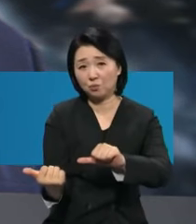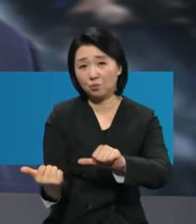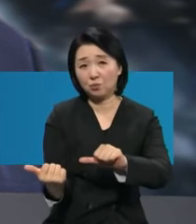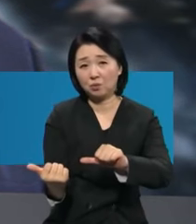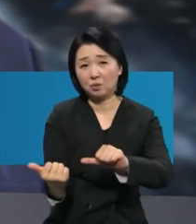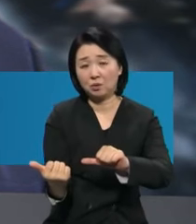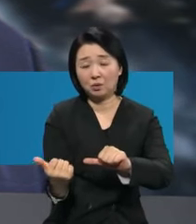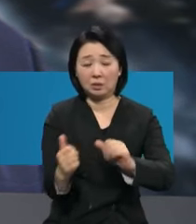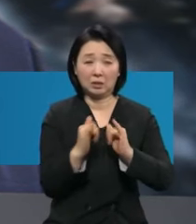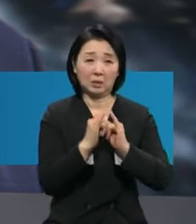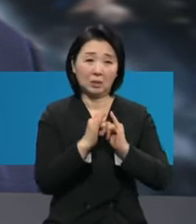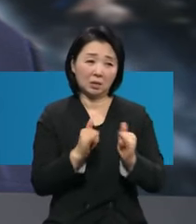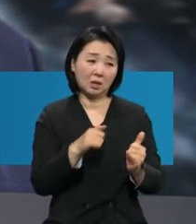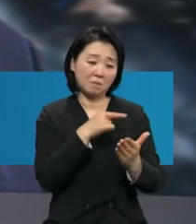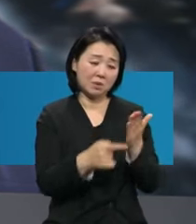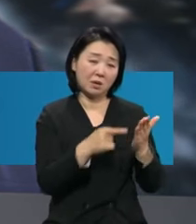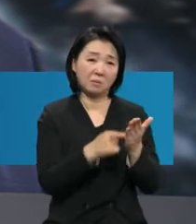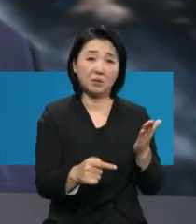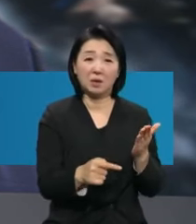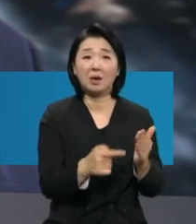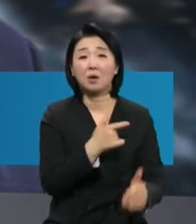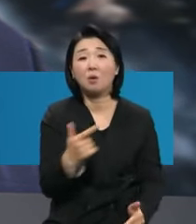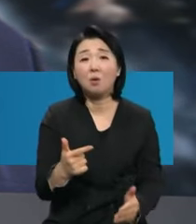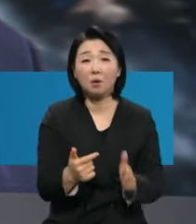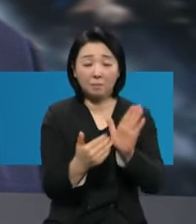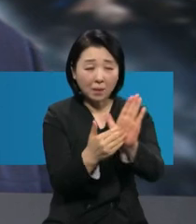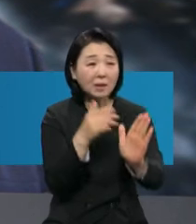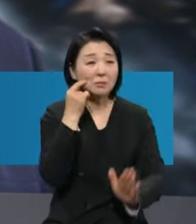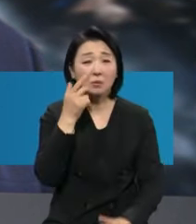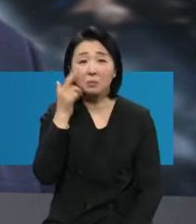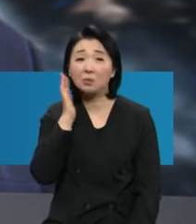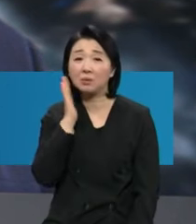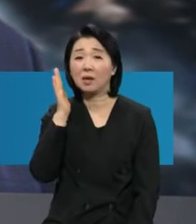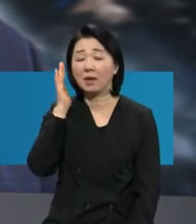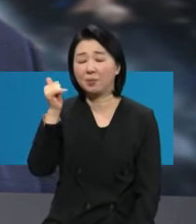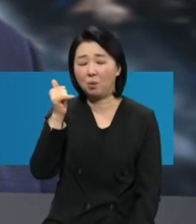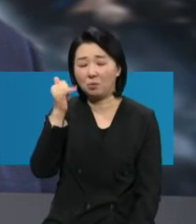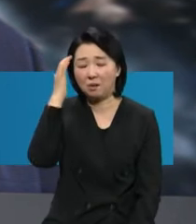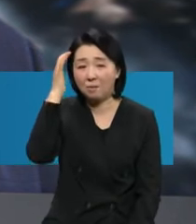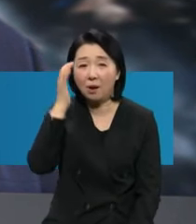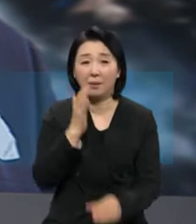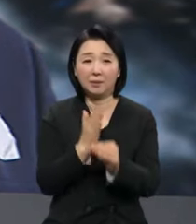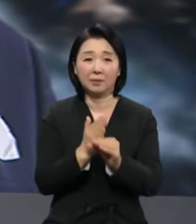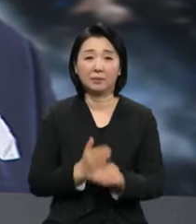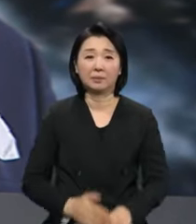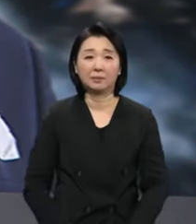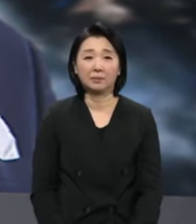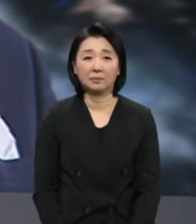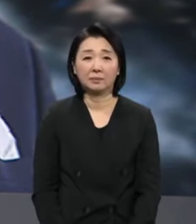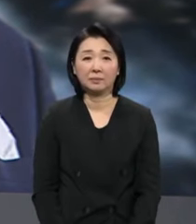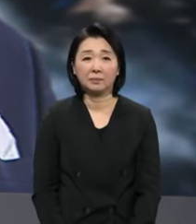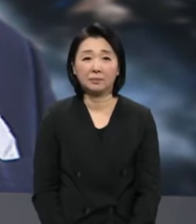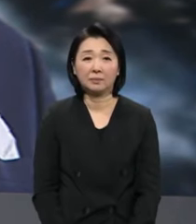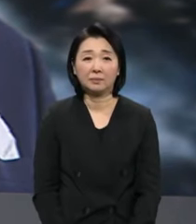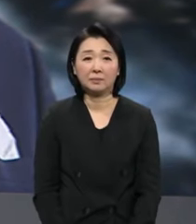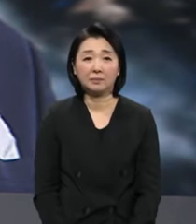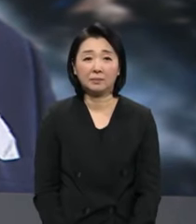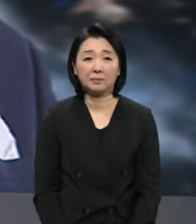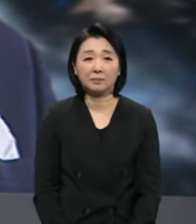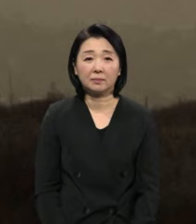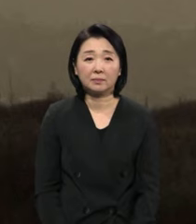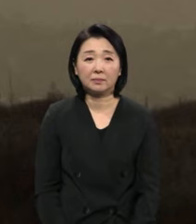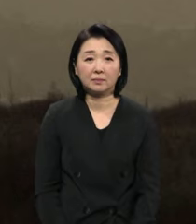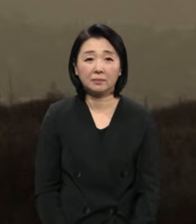숨졌는데 민간인 피해가 커지면서 이걸 막지 못한 바이든 미국 대통령이 궁지에 몰리고 있습니다. 워싱턴 김필규 특파원입니다.